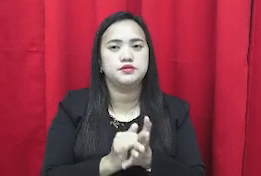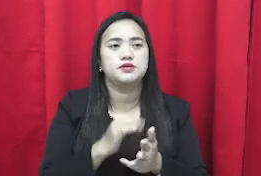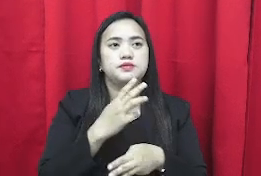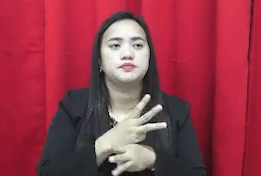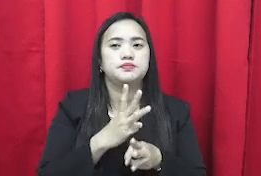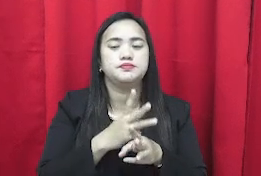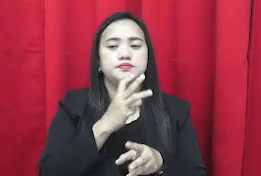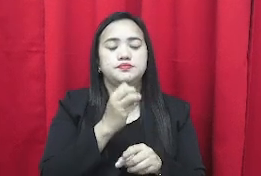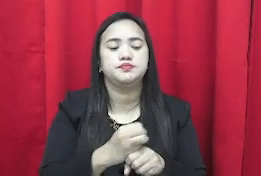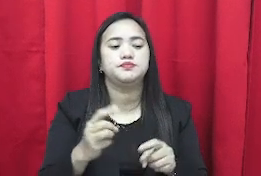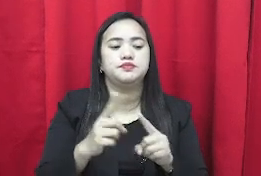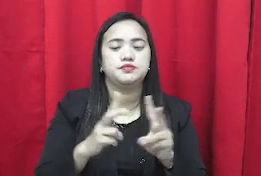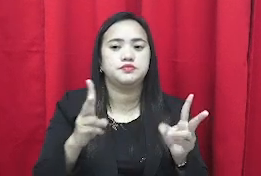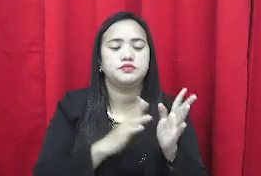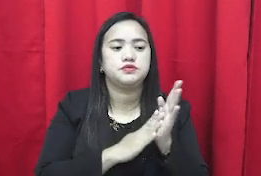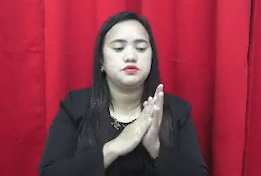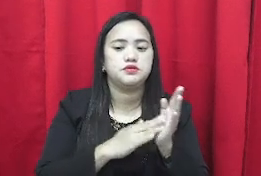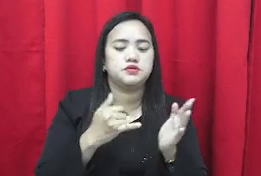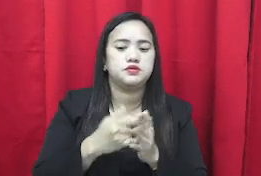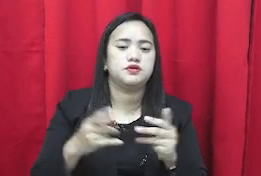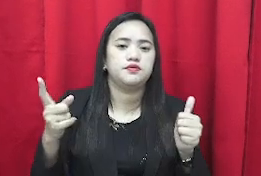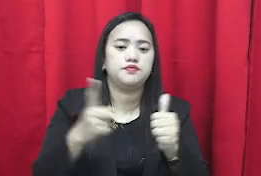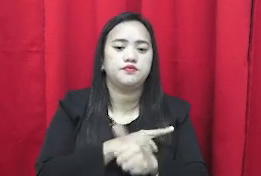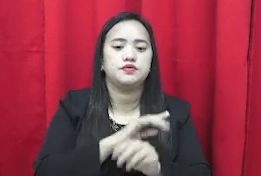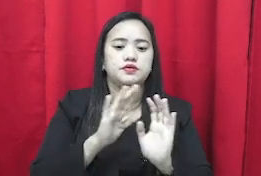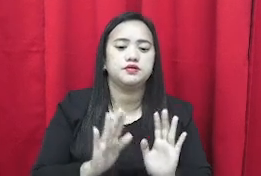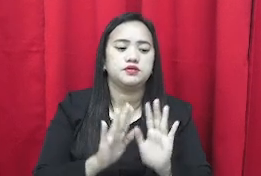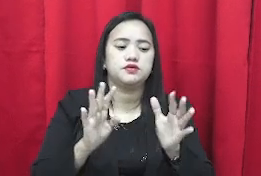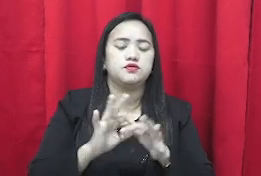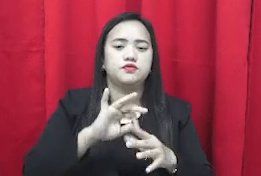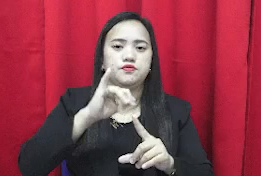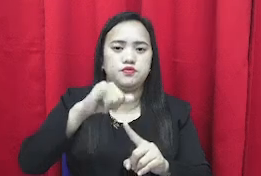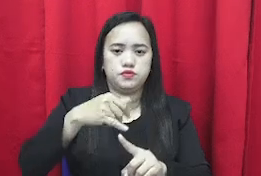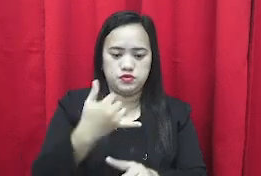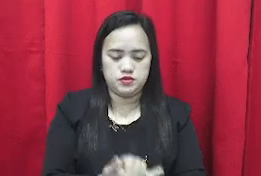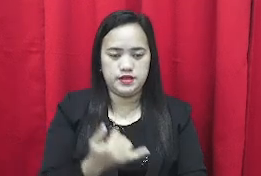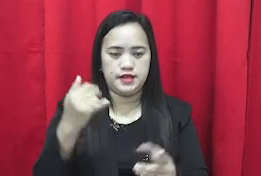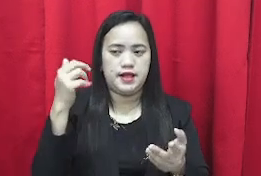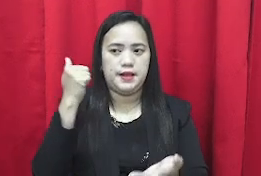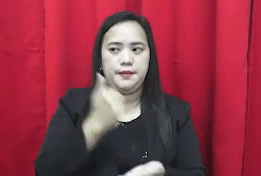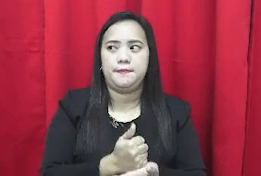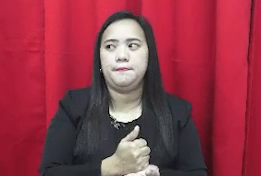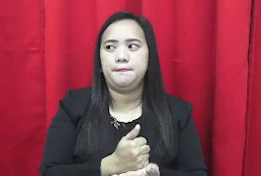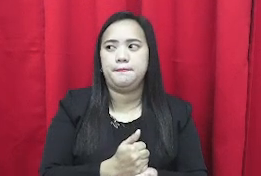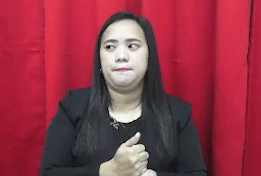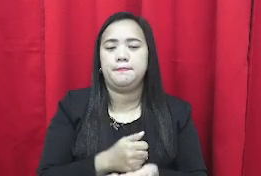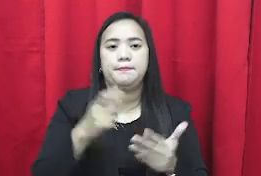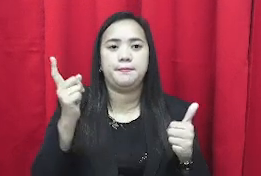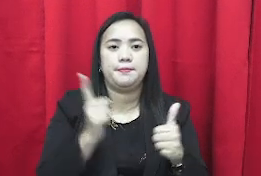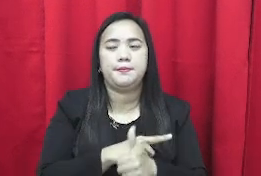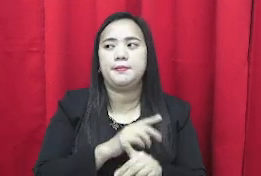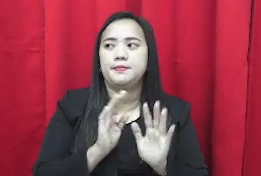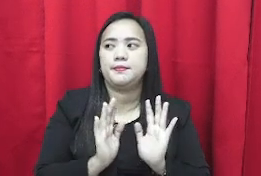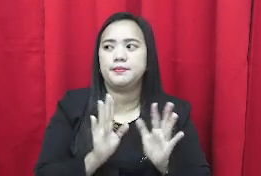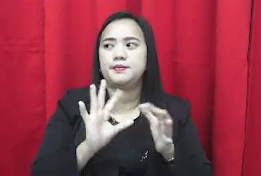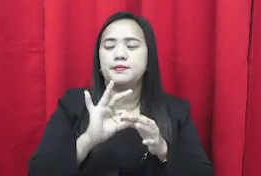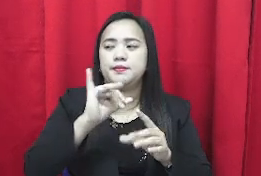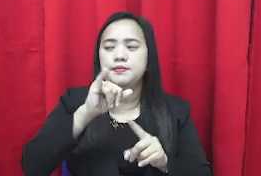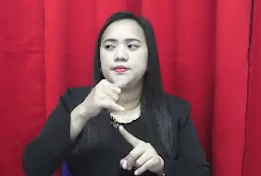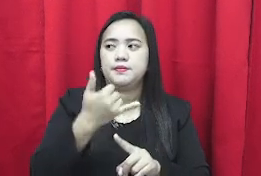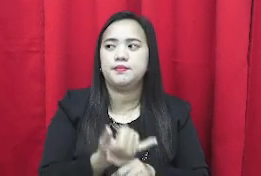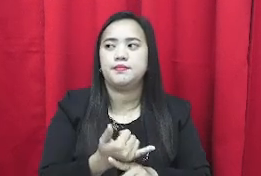blessing and excited for this coming first Sunday ng July alr na first Sunday na eh ng July abilis lang yan